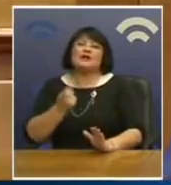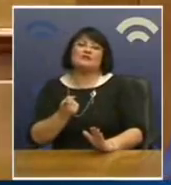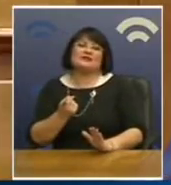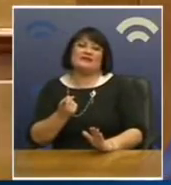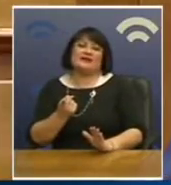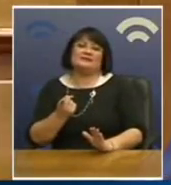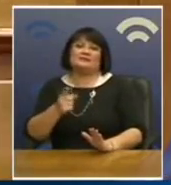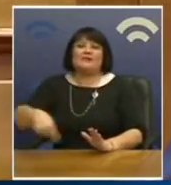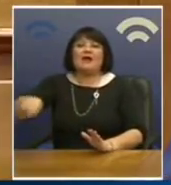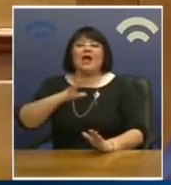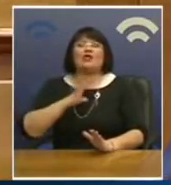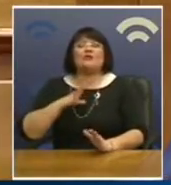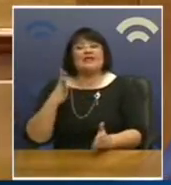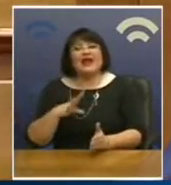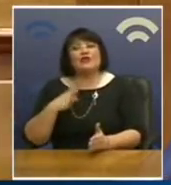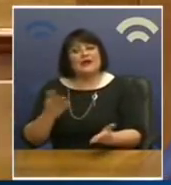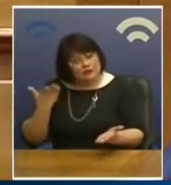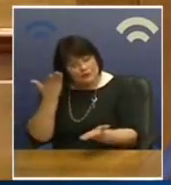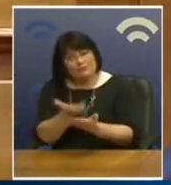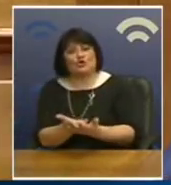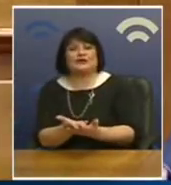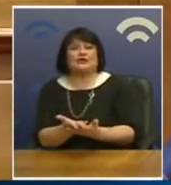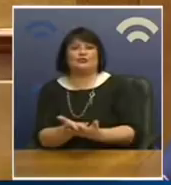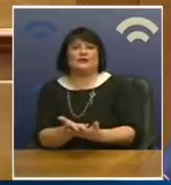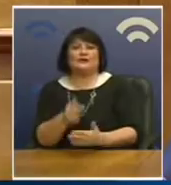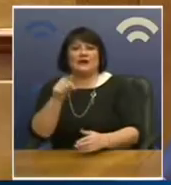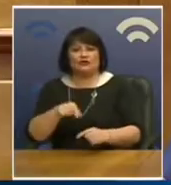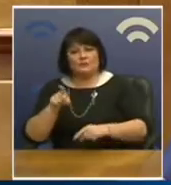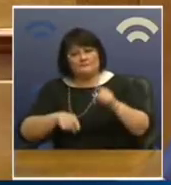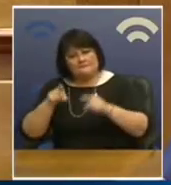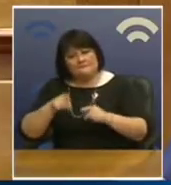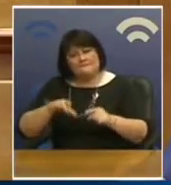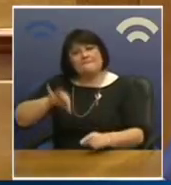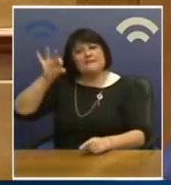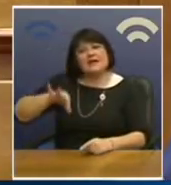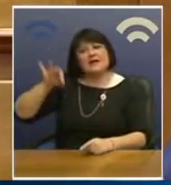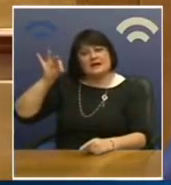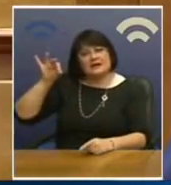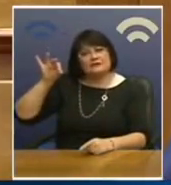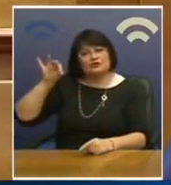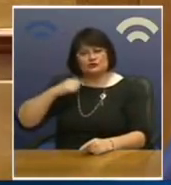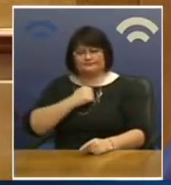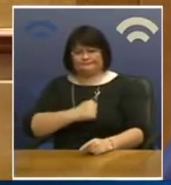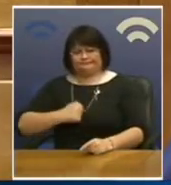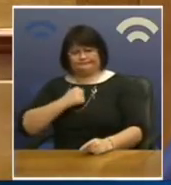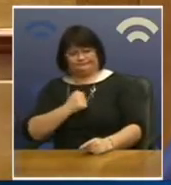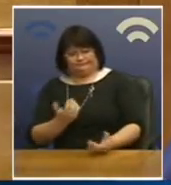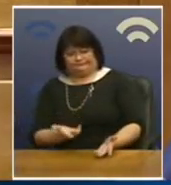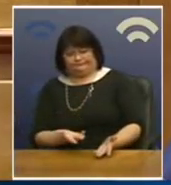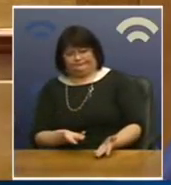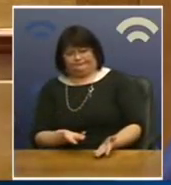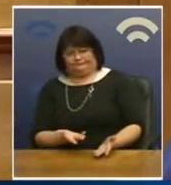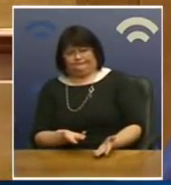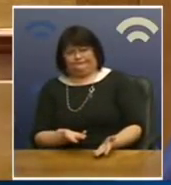γνώμη. Ομολογώ ότι αυτό σε κάποιες περιπτώσεις δυσαρέστησε ακόμη το